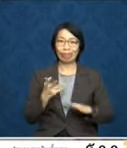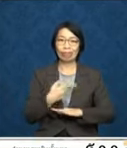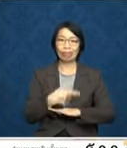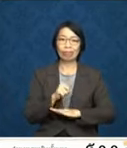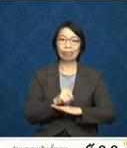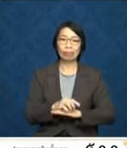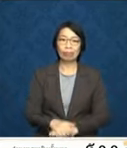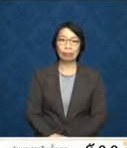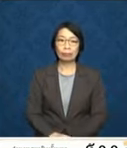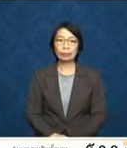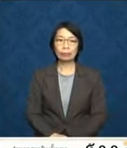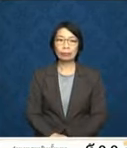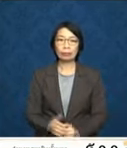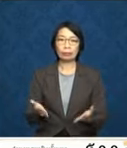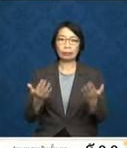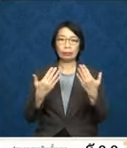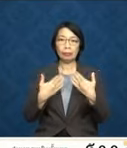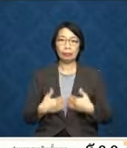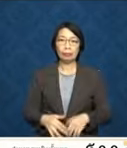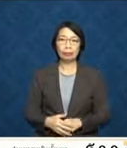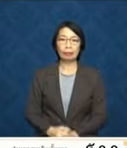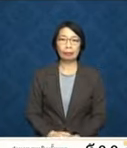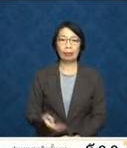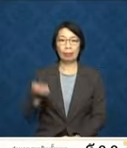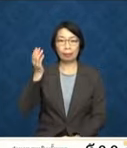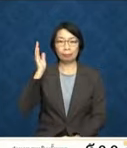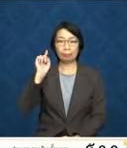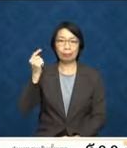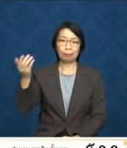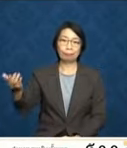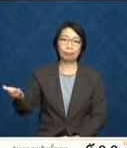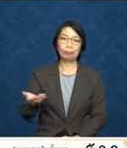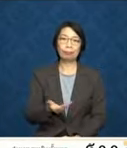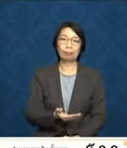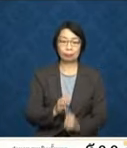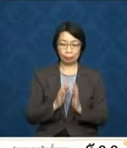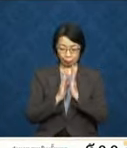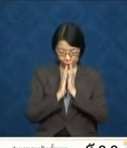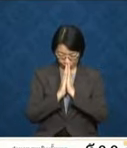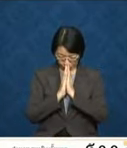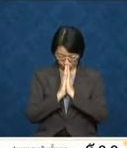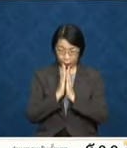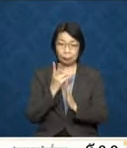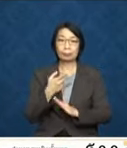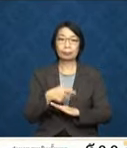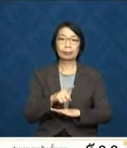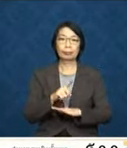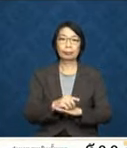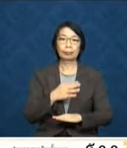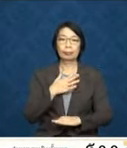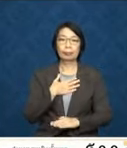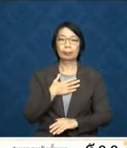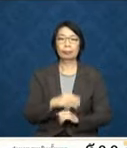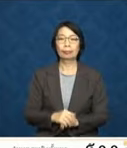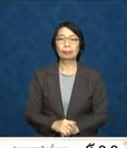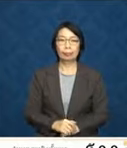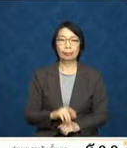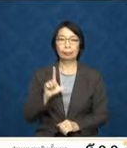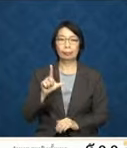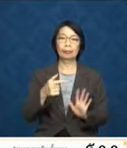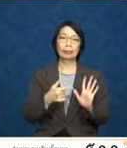ขอเชิญคุณลำพูนตันติวณิชชานนท์ครับ เรียนท่านประธานสภาที่เคารพดิฉันนางลำพูนตันติ